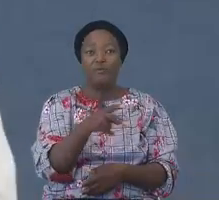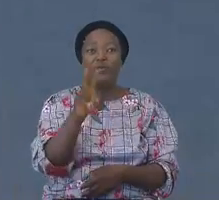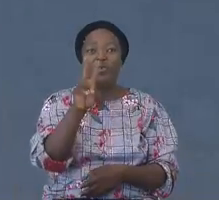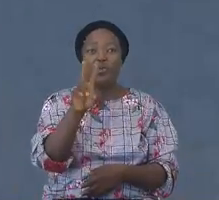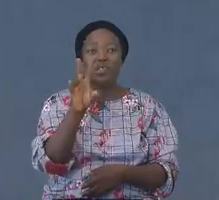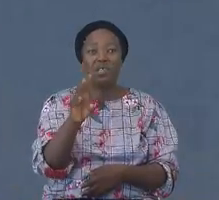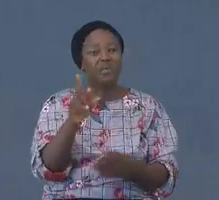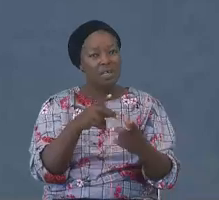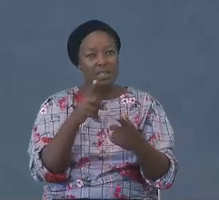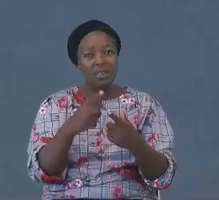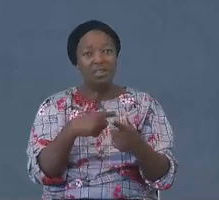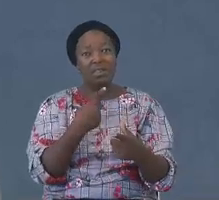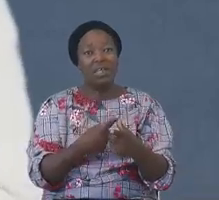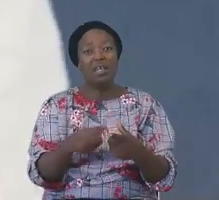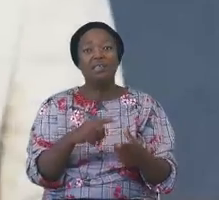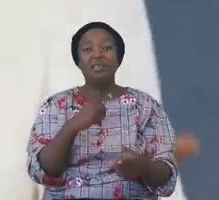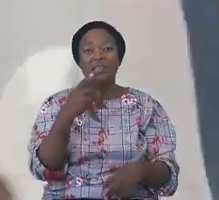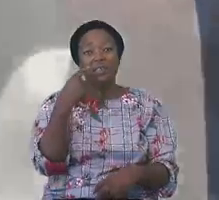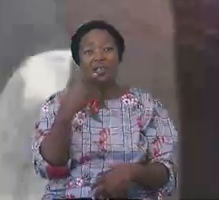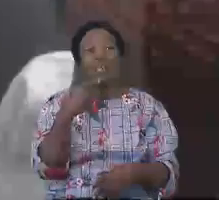Après cela,